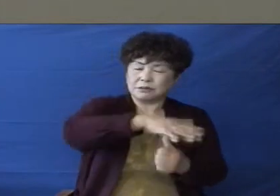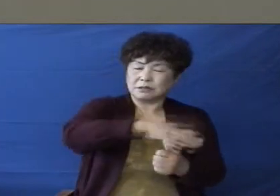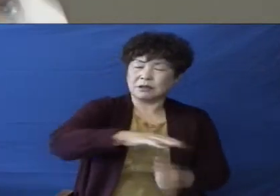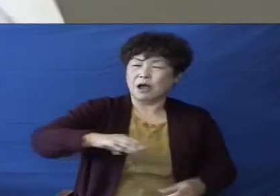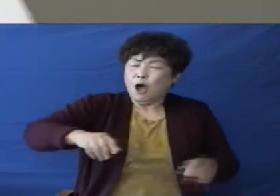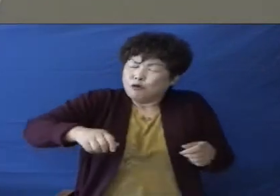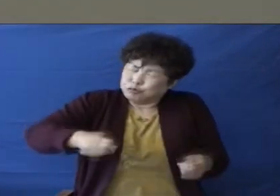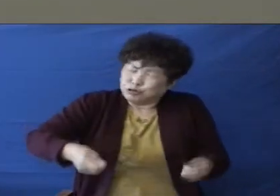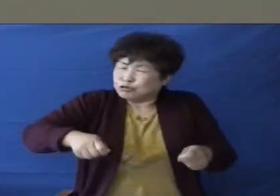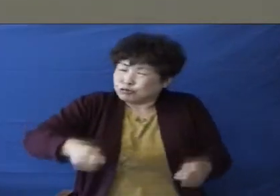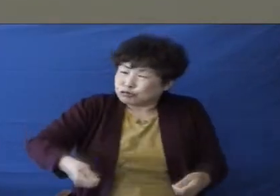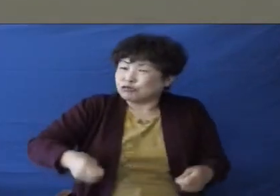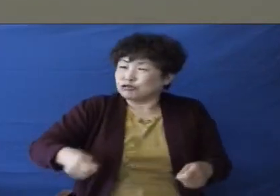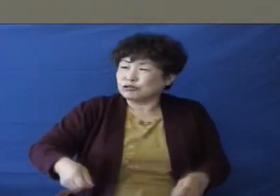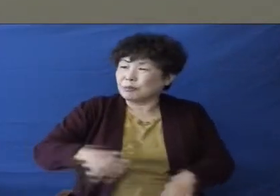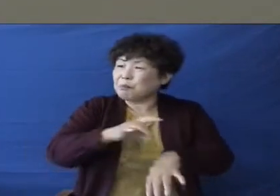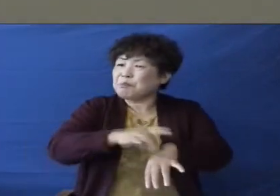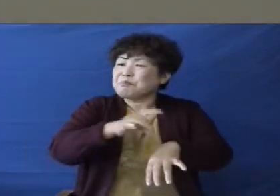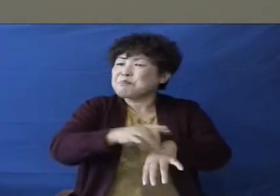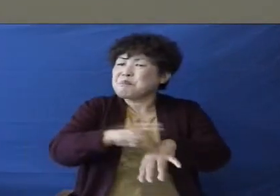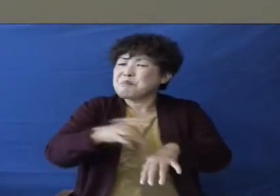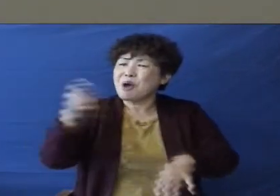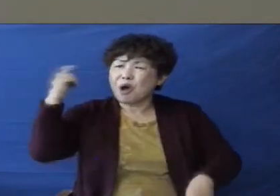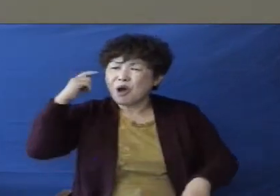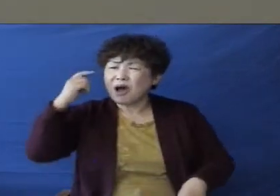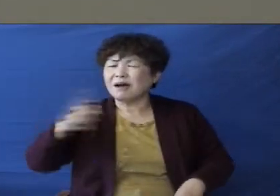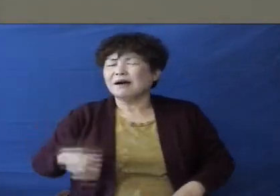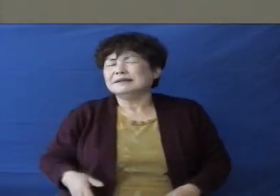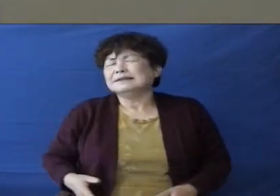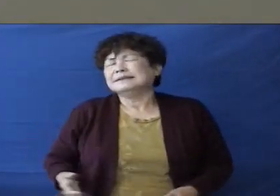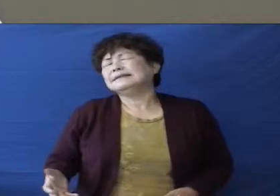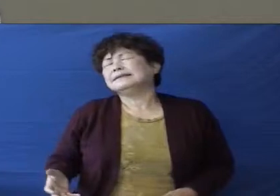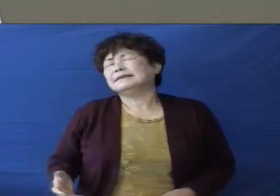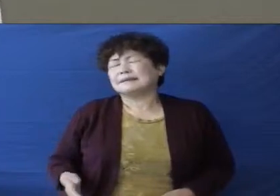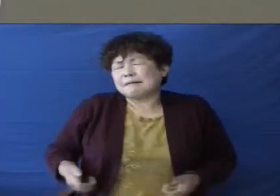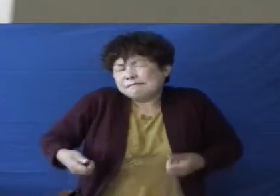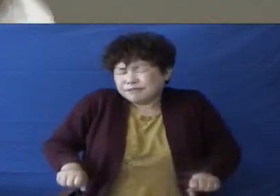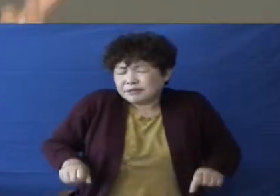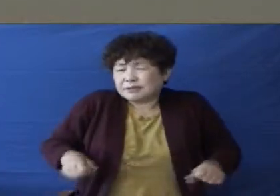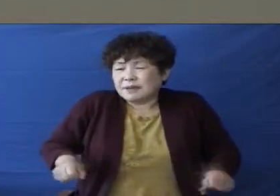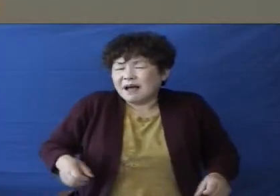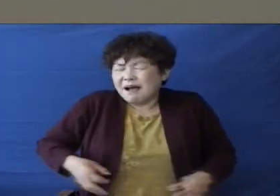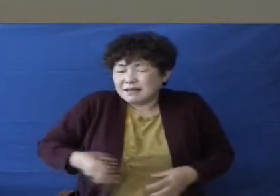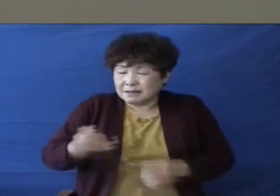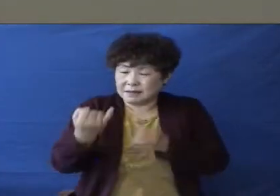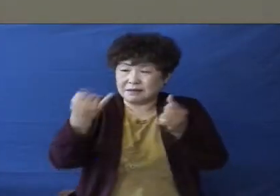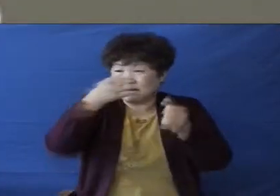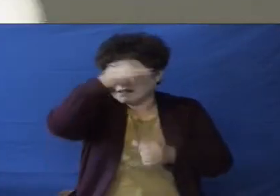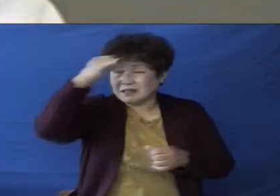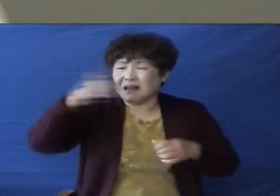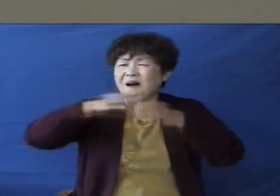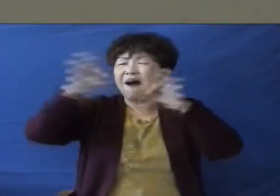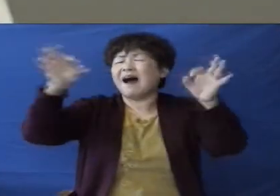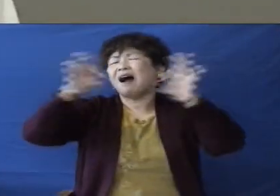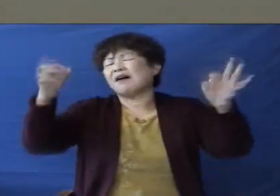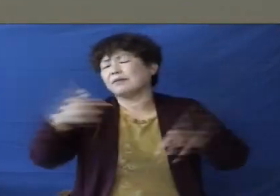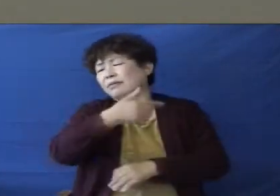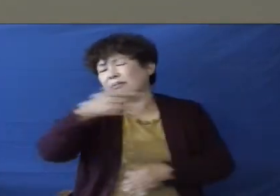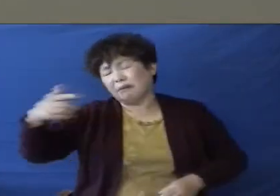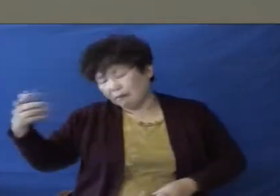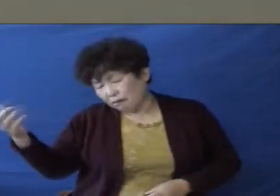그 아주 그 신음소리 라고 할까요 신은희 아니에 막 고래고래 소리를 지르 시 니까 노 문제